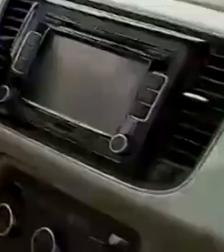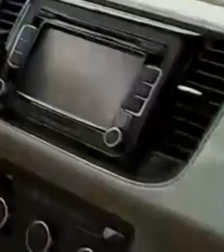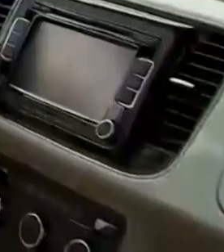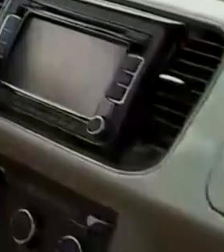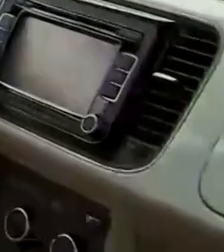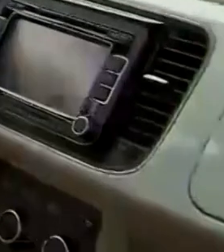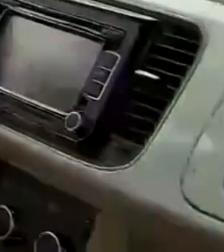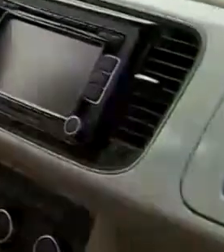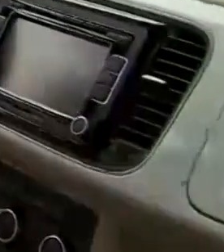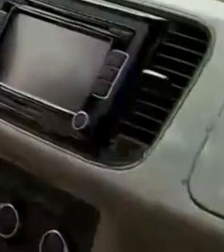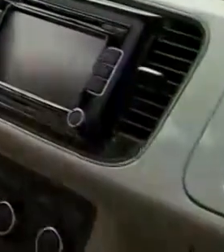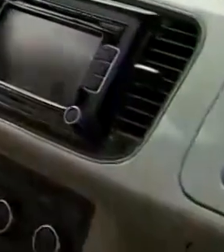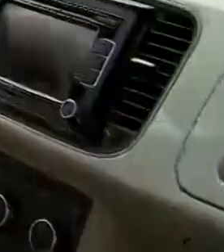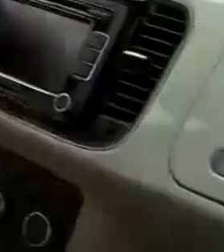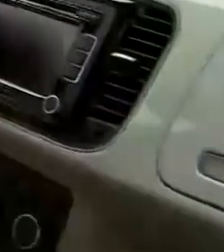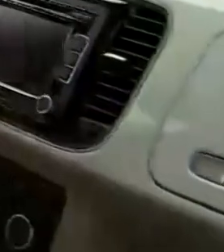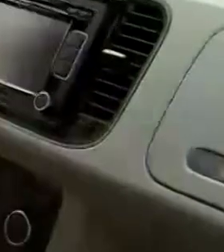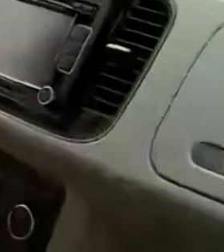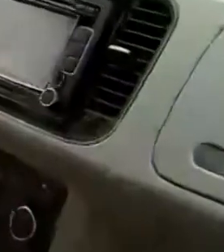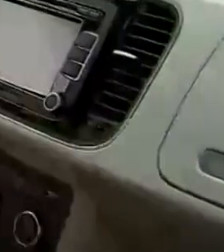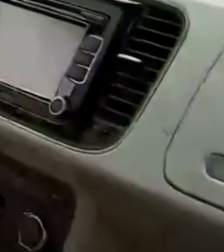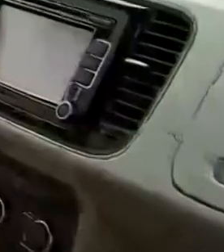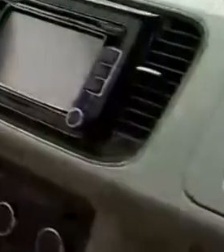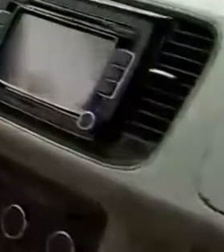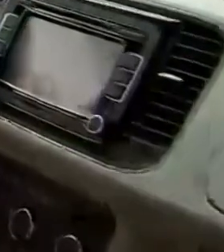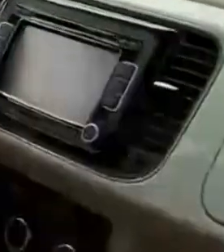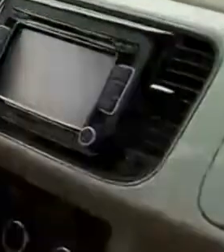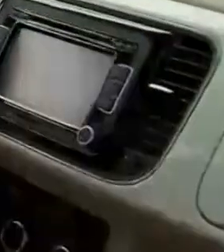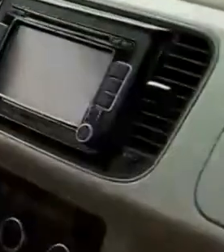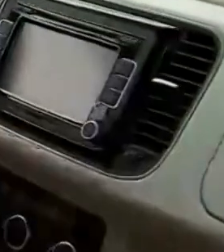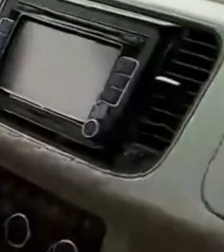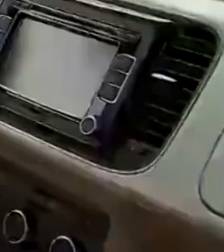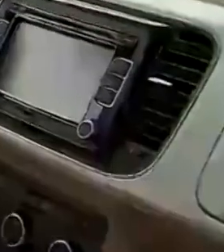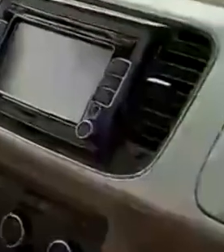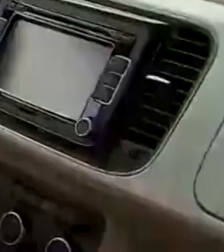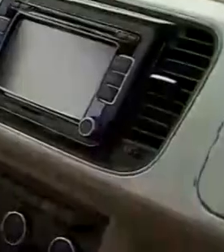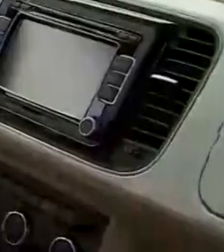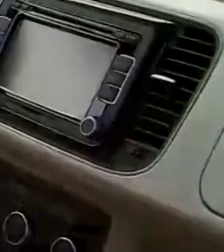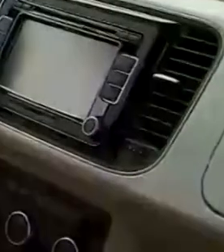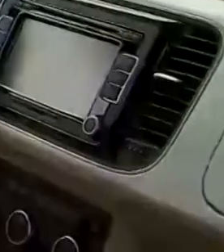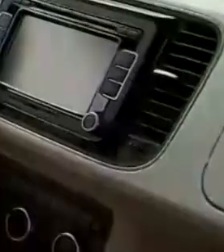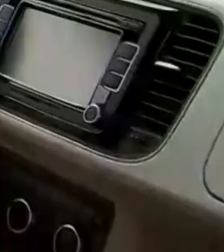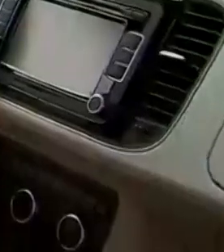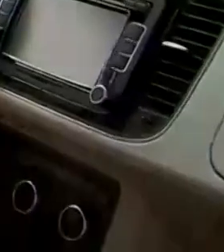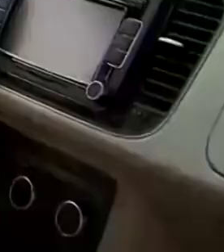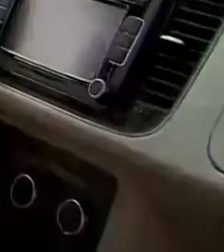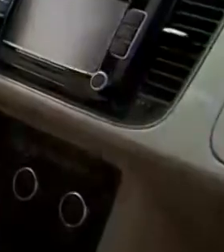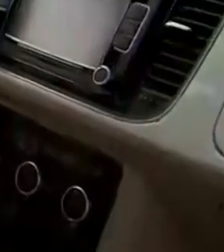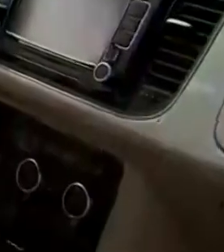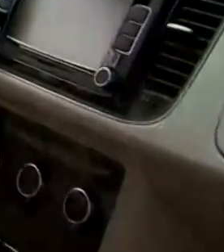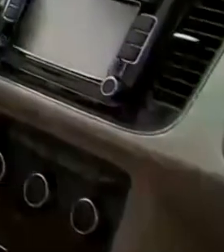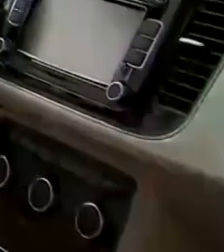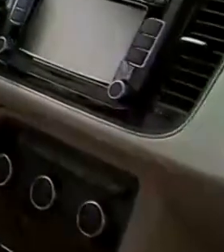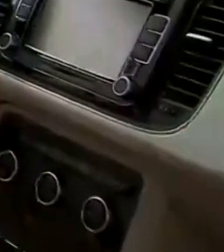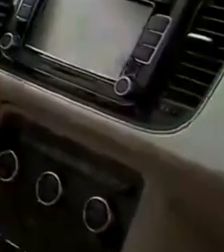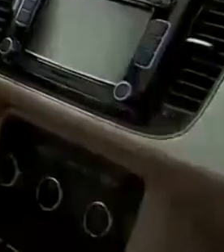Kumaşı yerden alıp üzerine tutarak hemen arabaya bindi. Çantasını yan koltuğa fırlatıp titrek elle